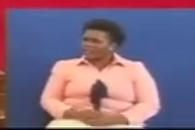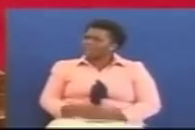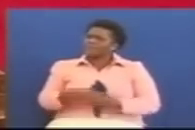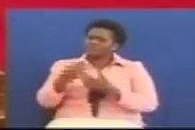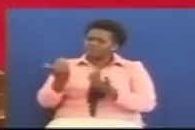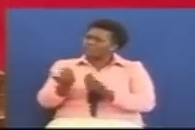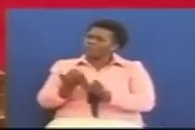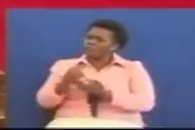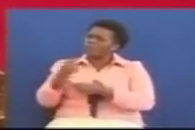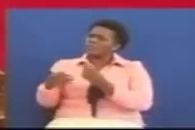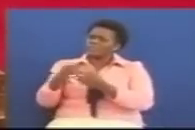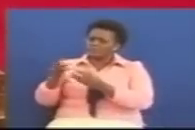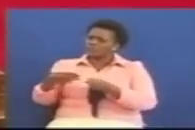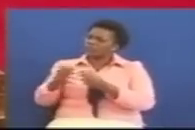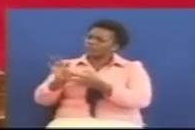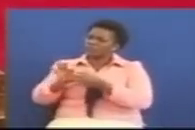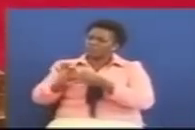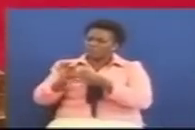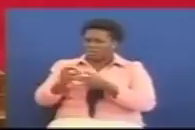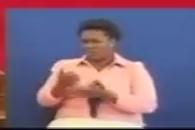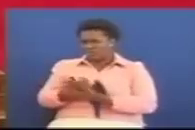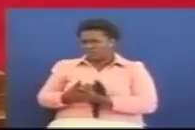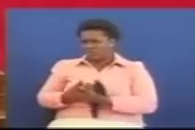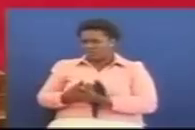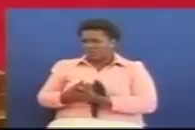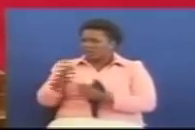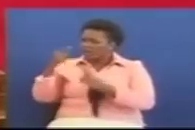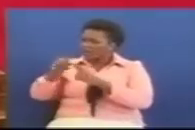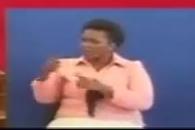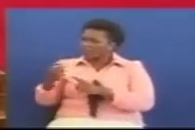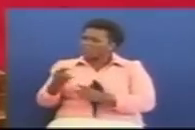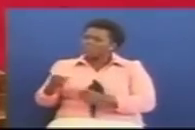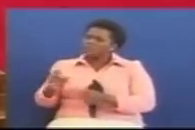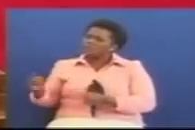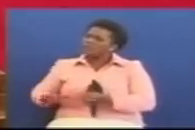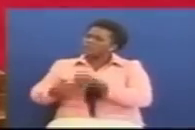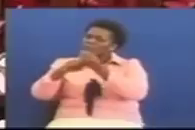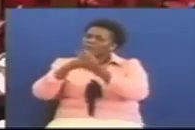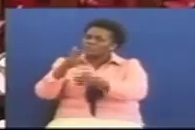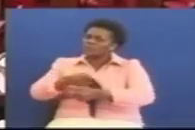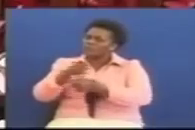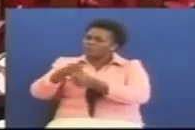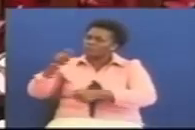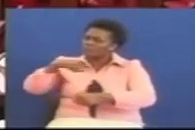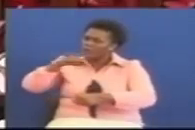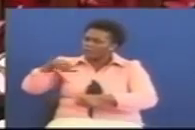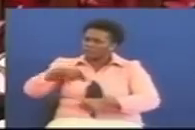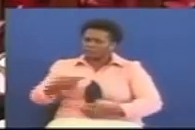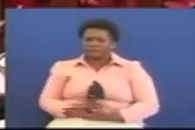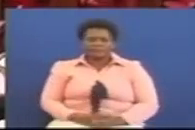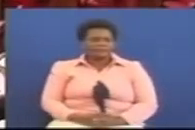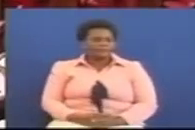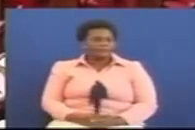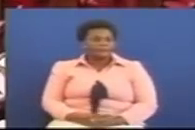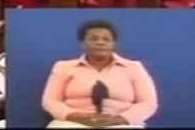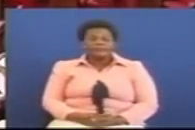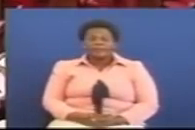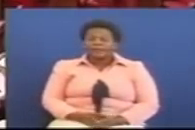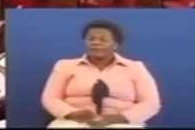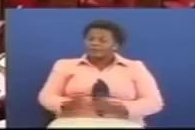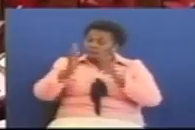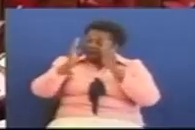muendelee kushirikiana na sisi Wizara ya Kilimo kuwasaidia wakulima wetu kupata masoko ya uhakika. Asante Mheshimiwa Bunge, tunaendelea na